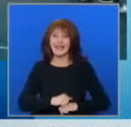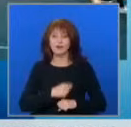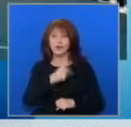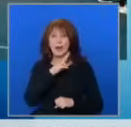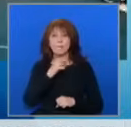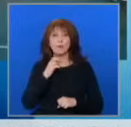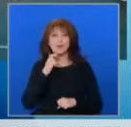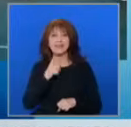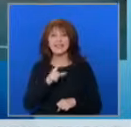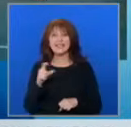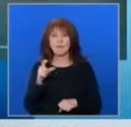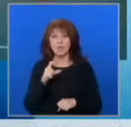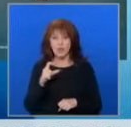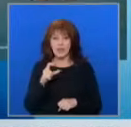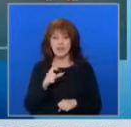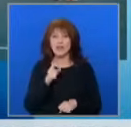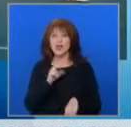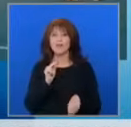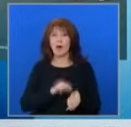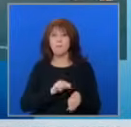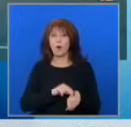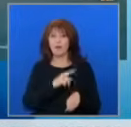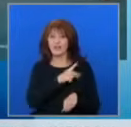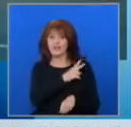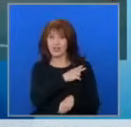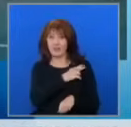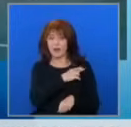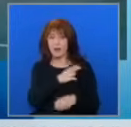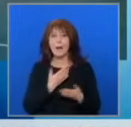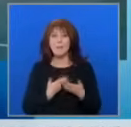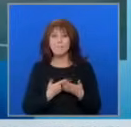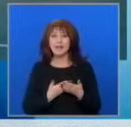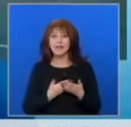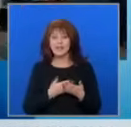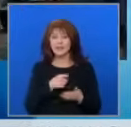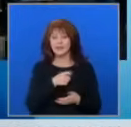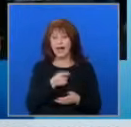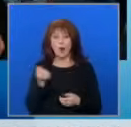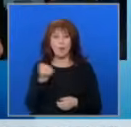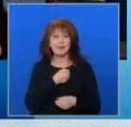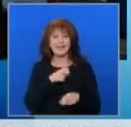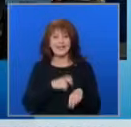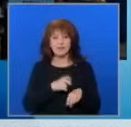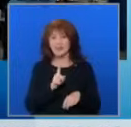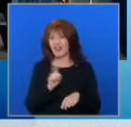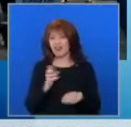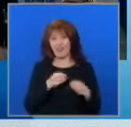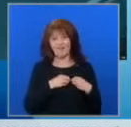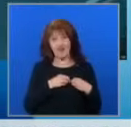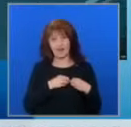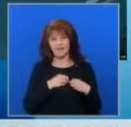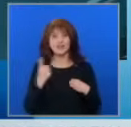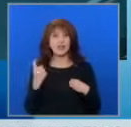и началникът на полицията в Пловдив. И към момента близките на убития Димитър не вярват, че единственият убиец е